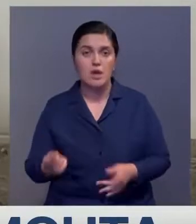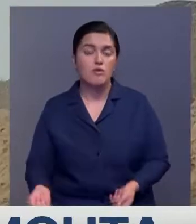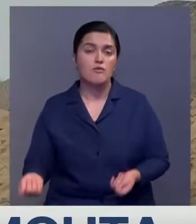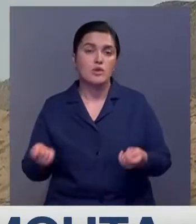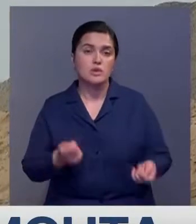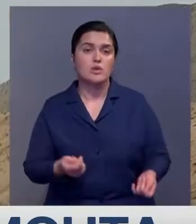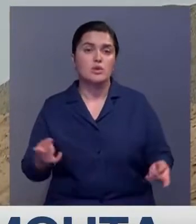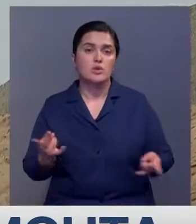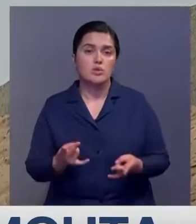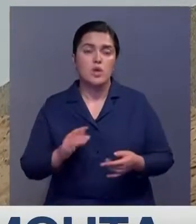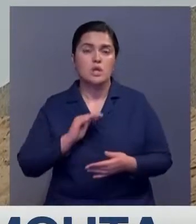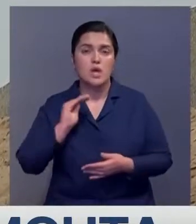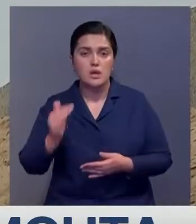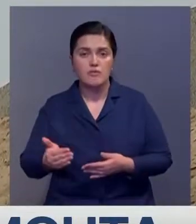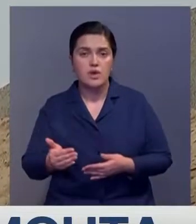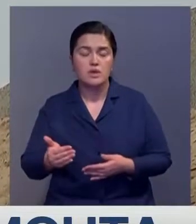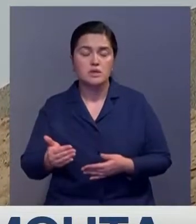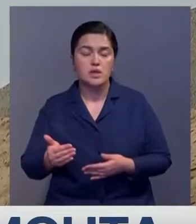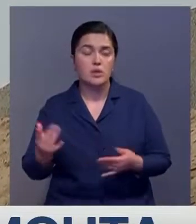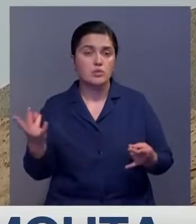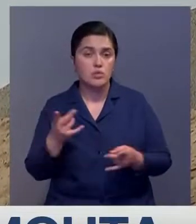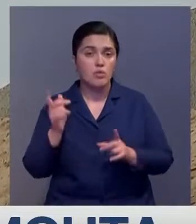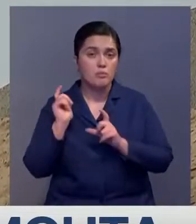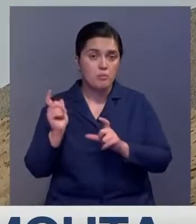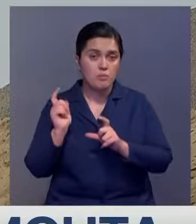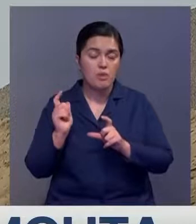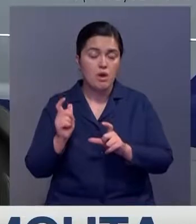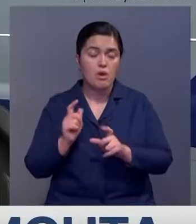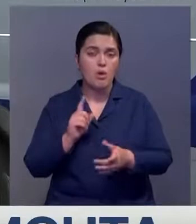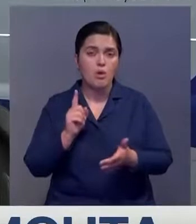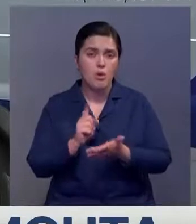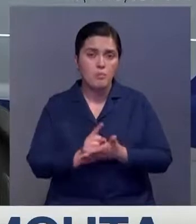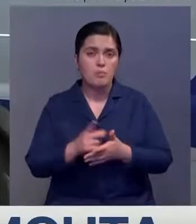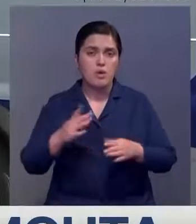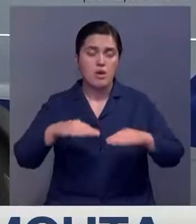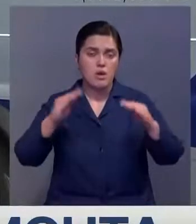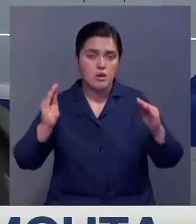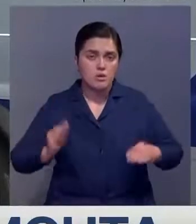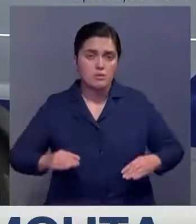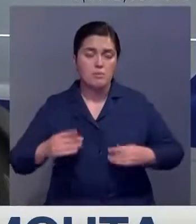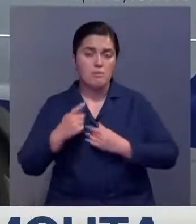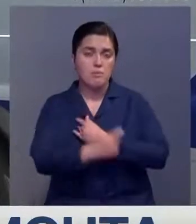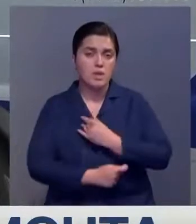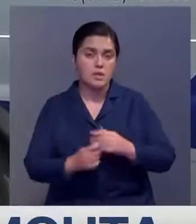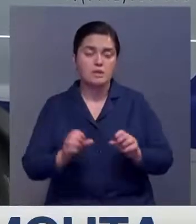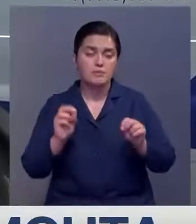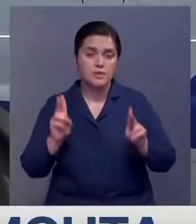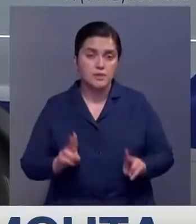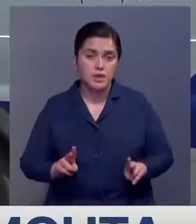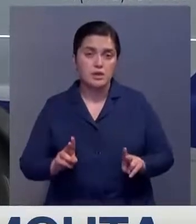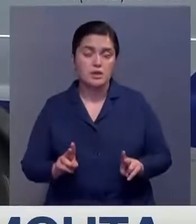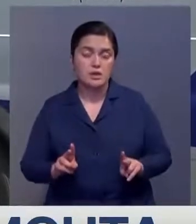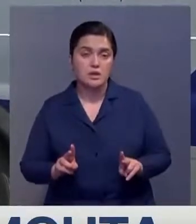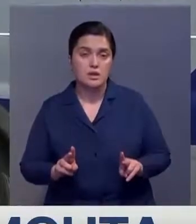необходимо накрывать самосвалы брезентовыми пологами, потому что там вот есть